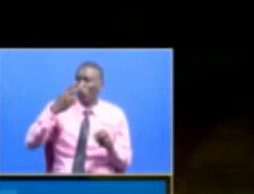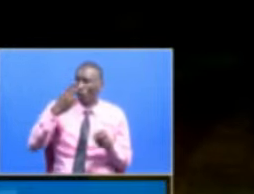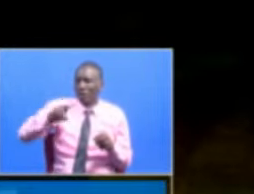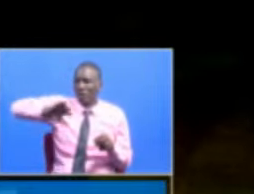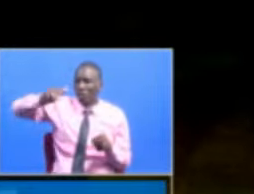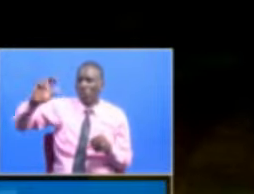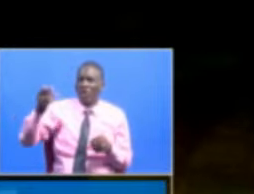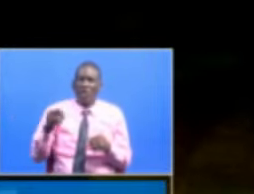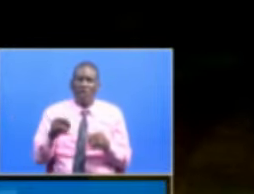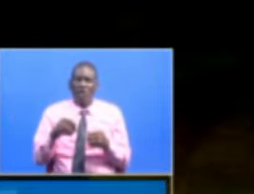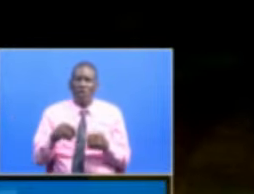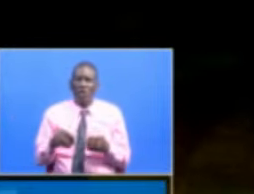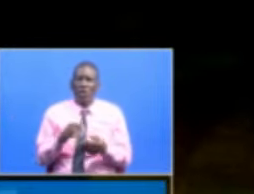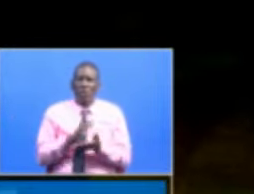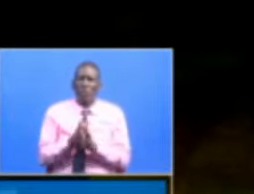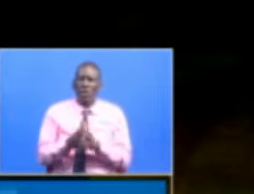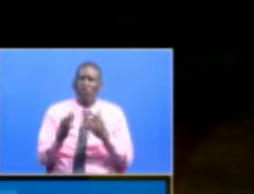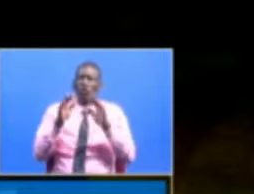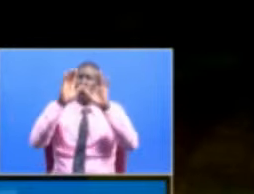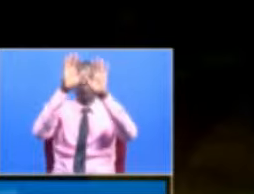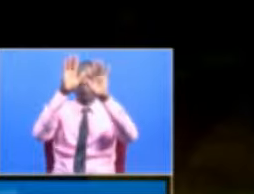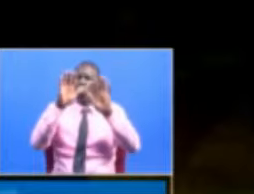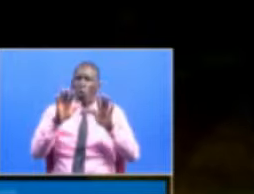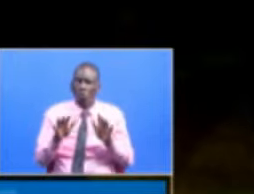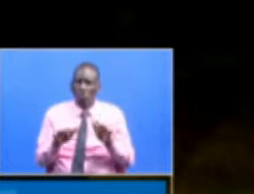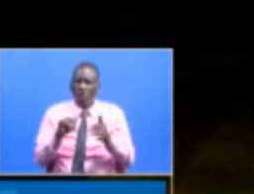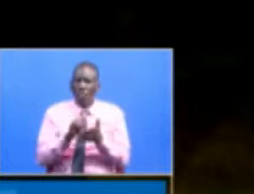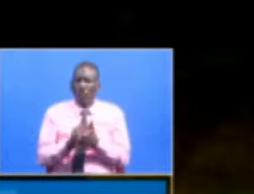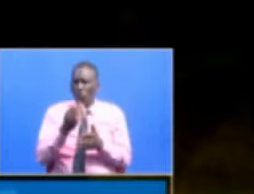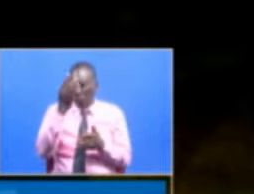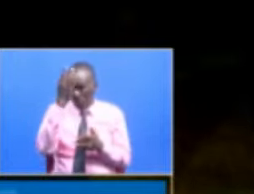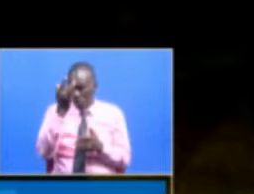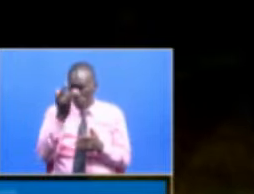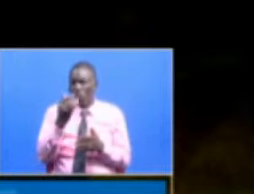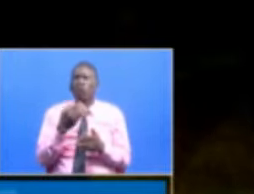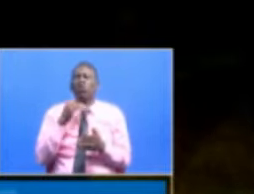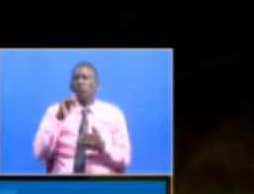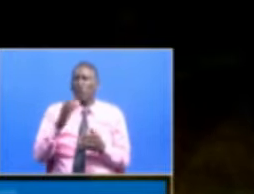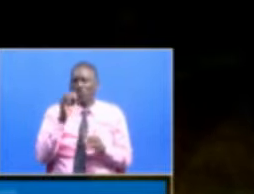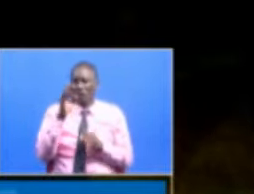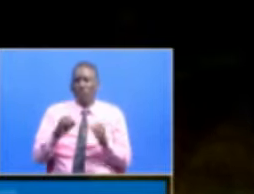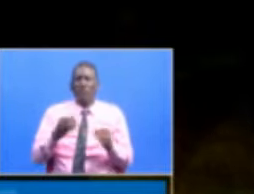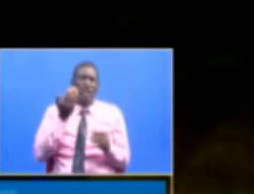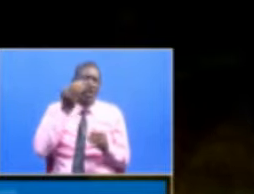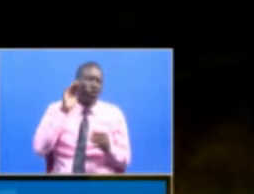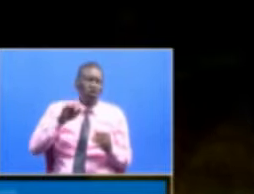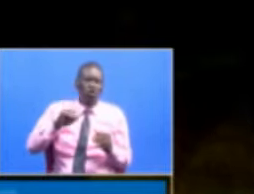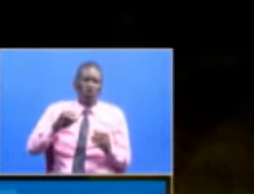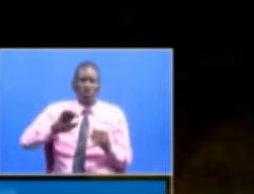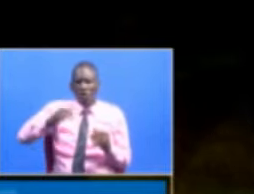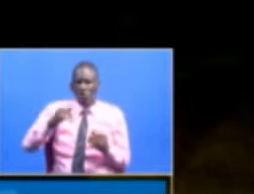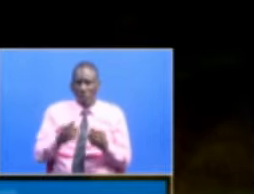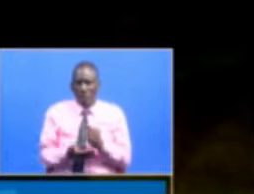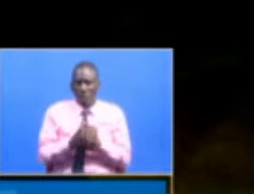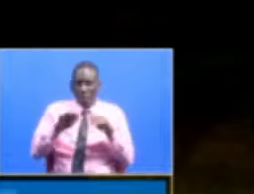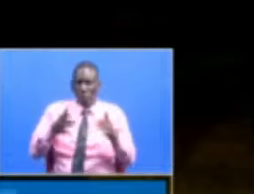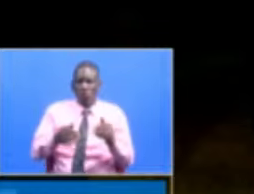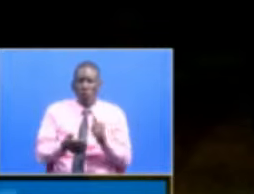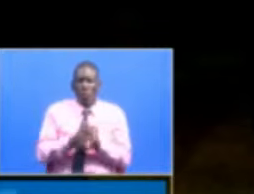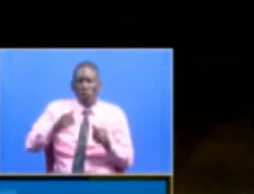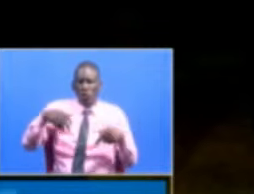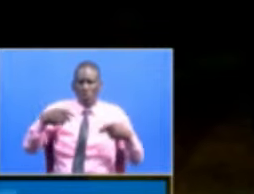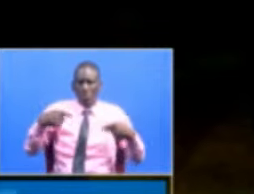ile mawingu sino yake. Sasa ndio tunauliza kama serikali ya Isiolo imejipanga aje kusaidia wana kaundi wa Isiolo, maji